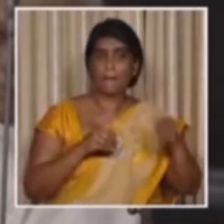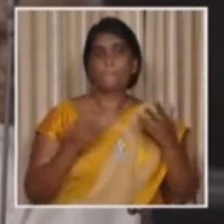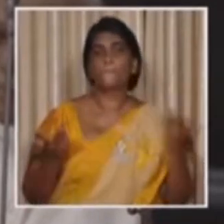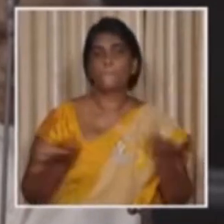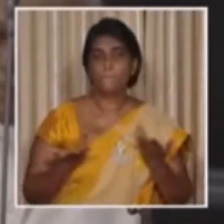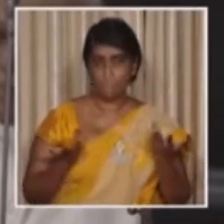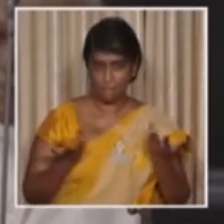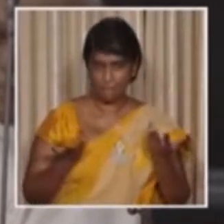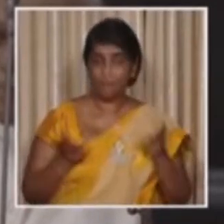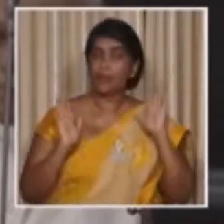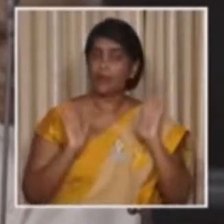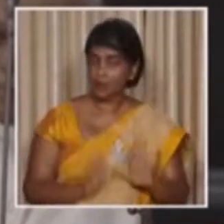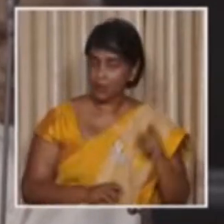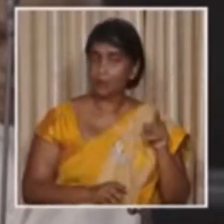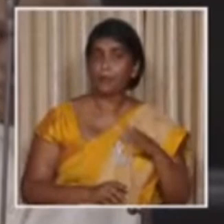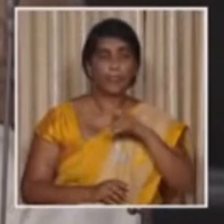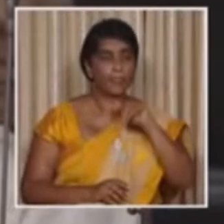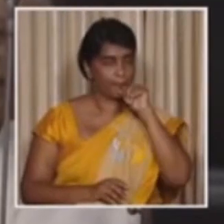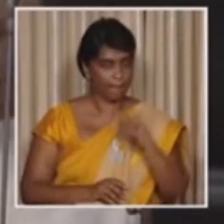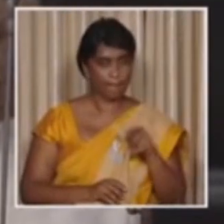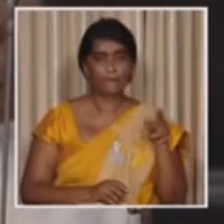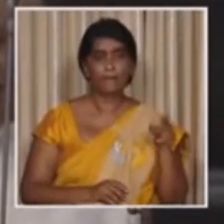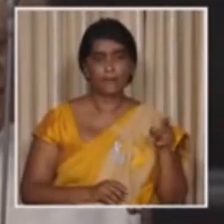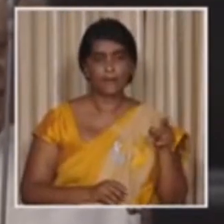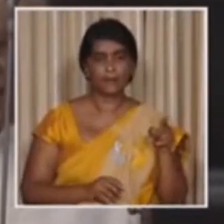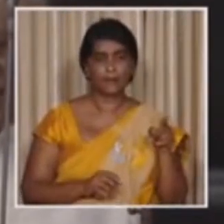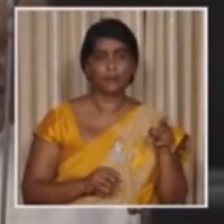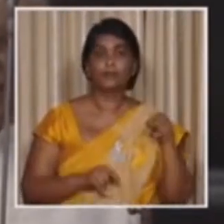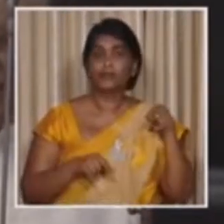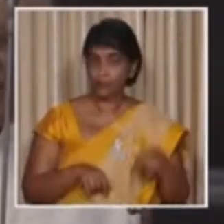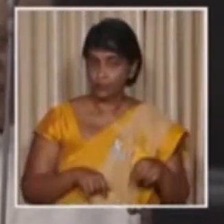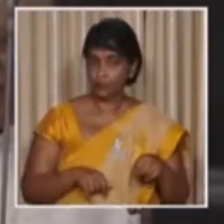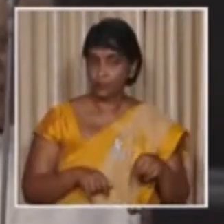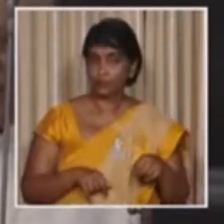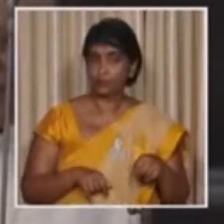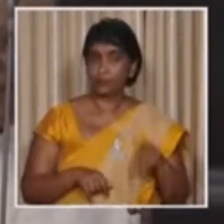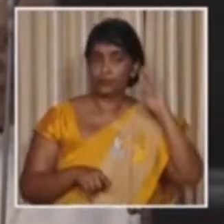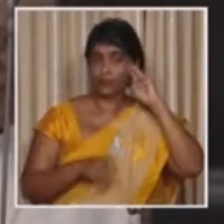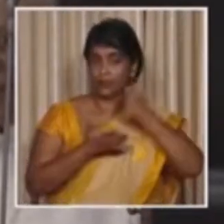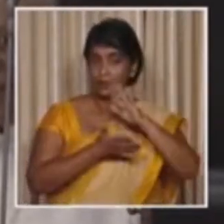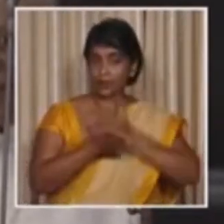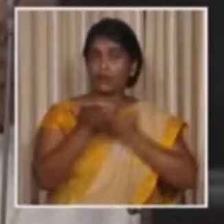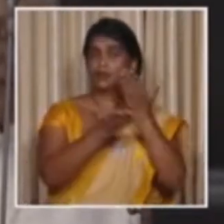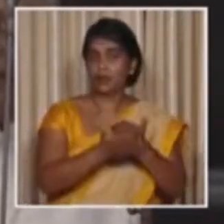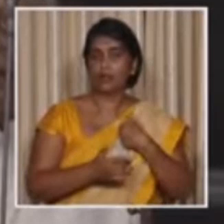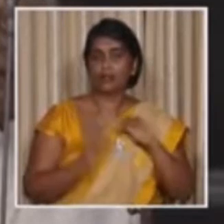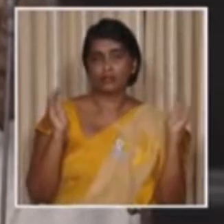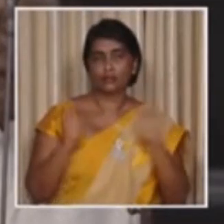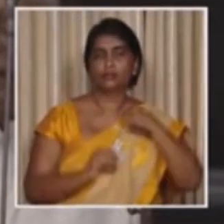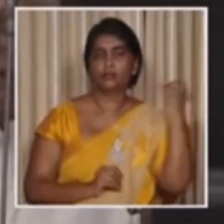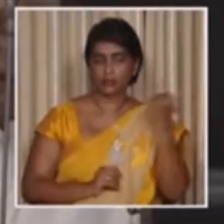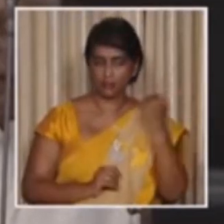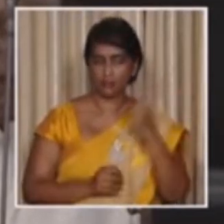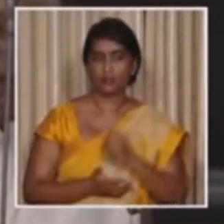කියලා නමුත් ඇත්ත වශයෙන්ම මෙතන ගියේ දියුරුම් පෙත්සම දුන්නා මං හිතා අද වචන සල්පයක් කතා